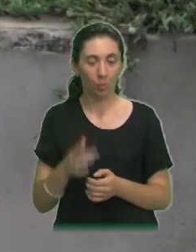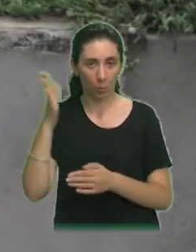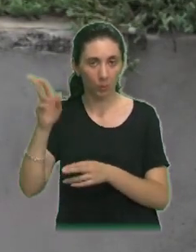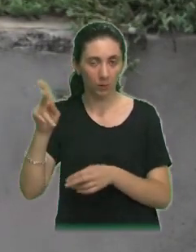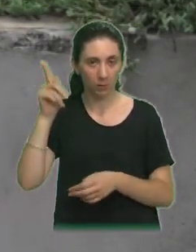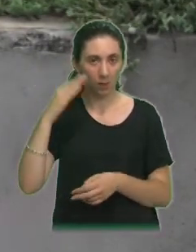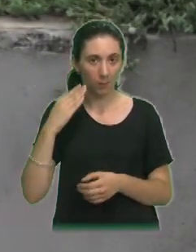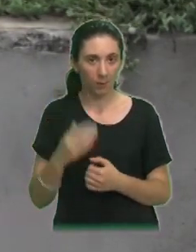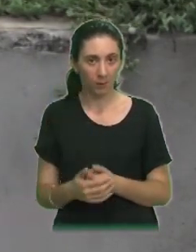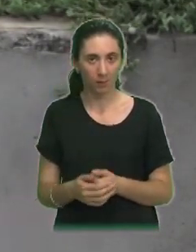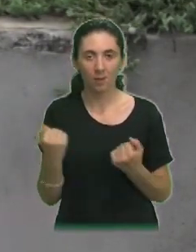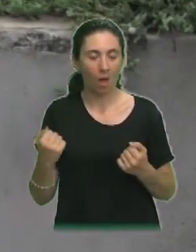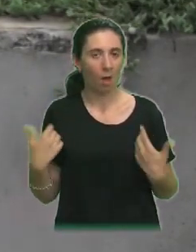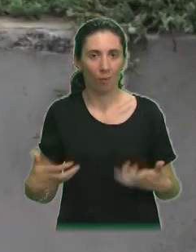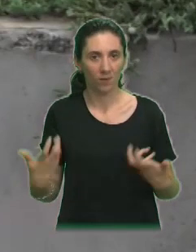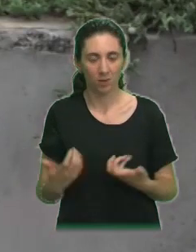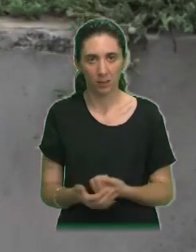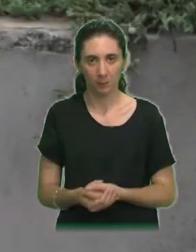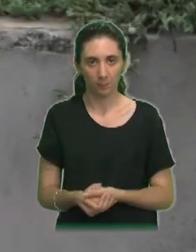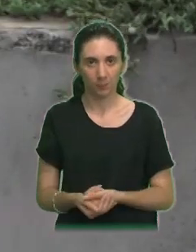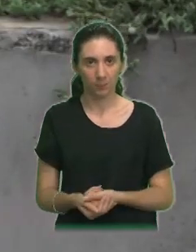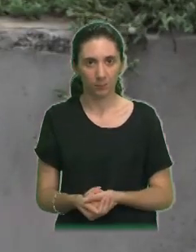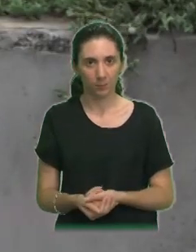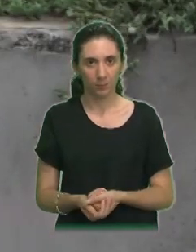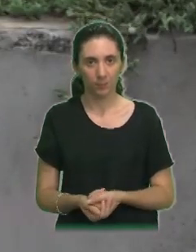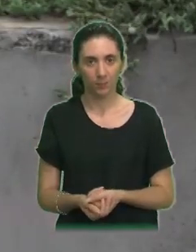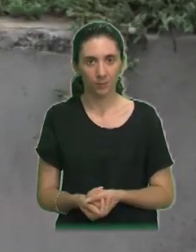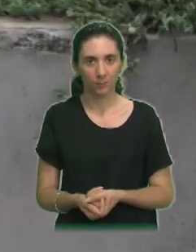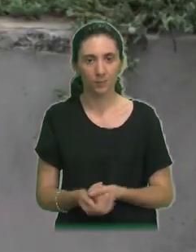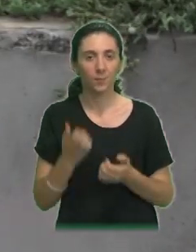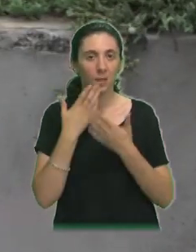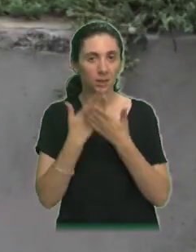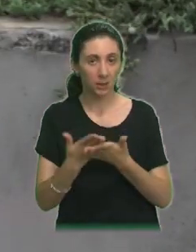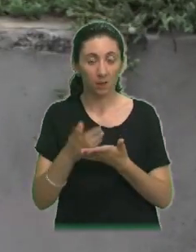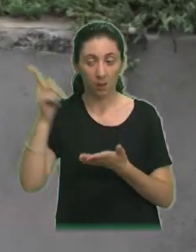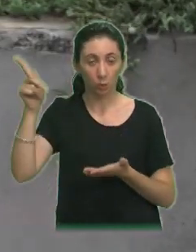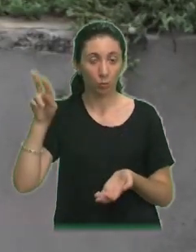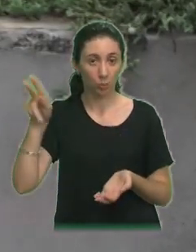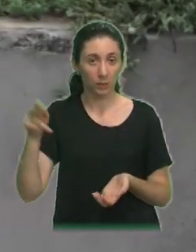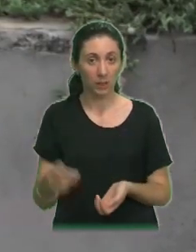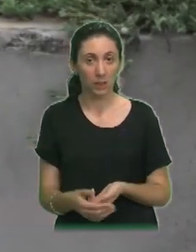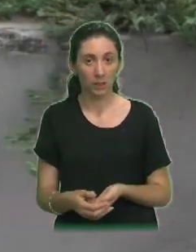ili u subotu ćemo se vidjeti putem k njoj i jako se tome veselim.